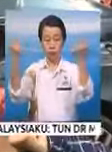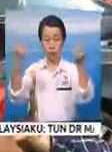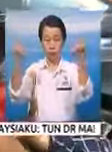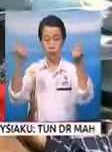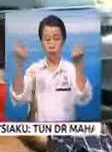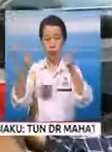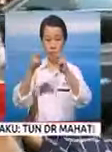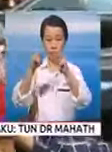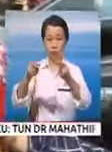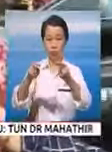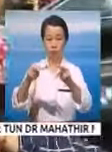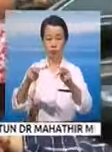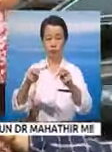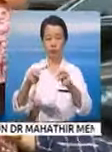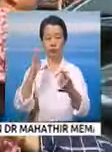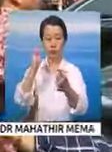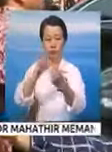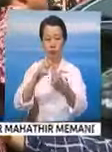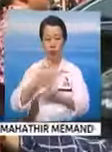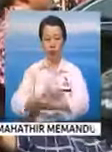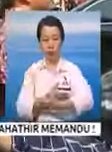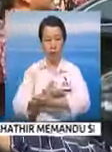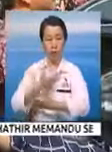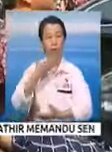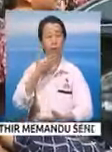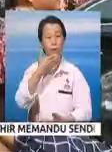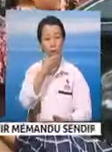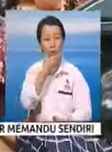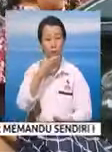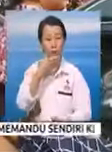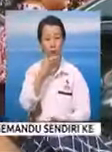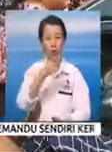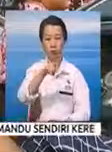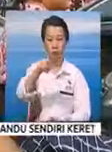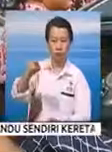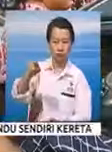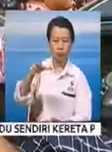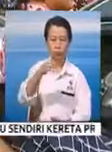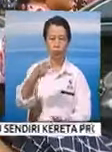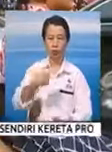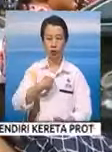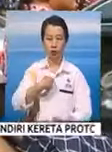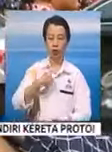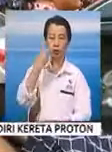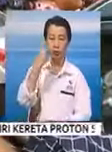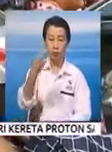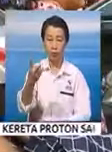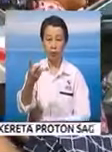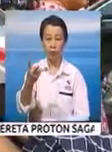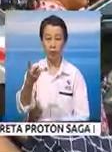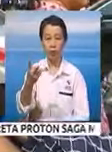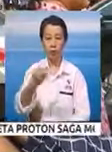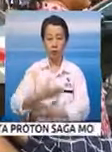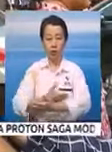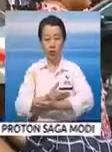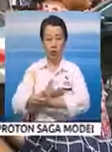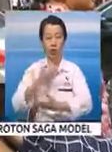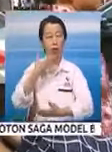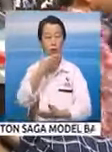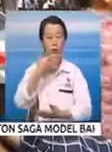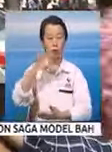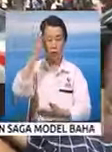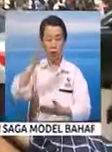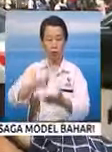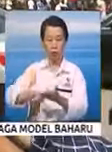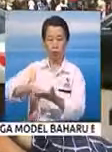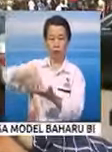dibagi keistimewaan kepada anak muda kita dan saya nampak bahawa anak muda lah yang akan